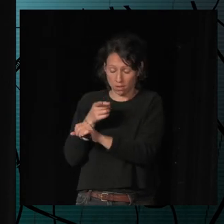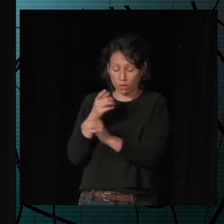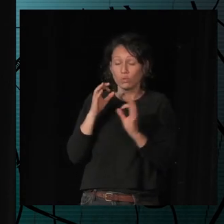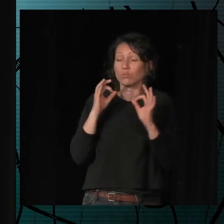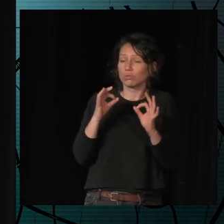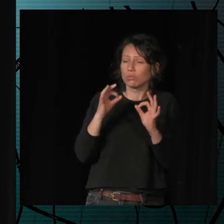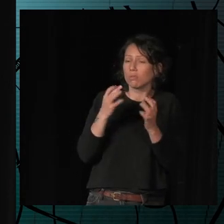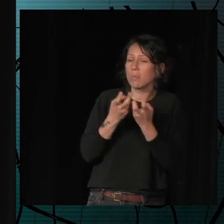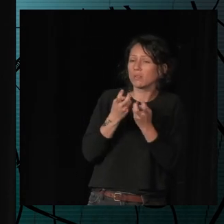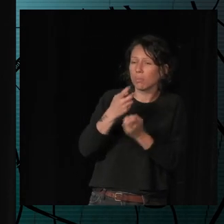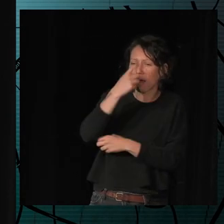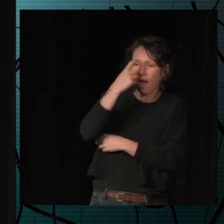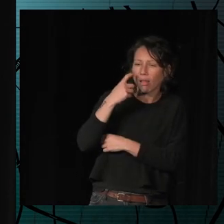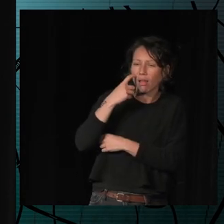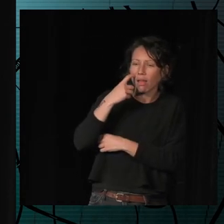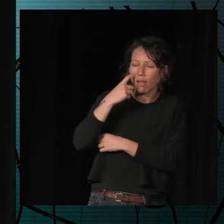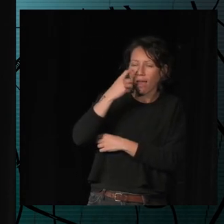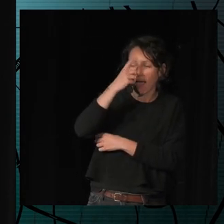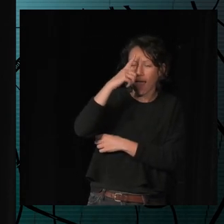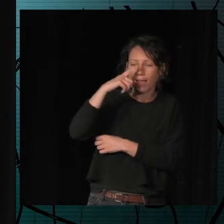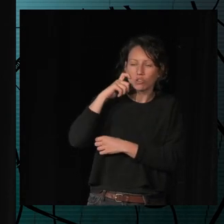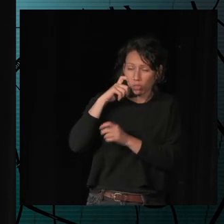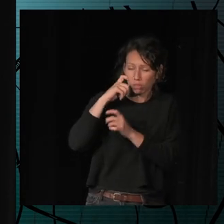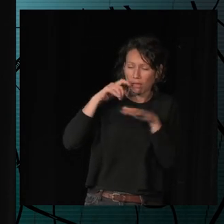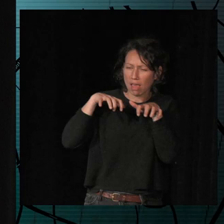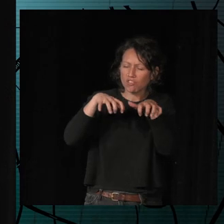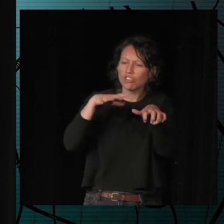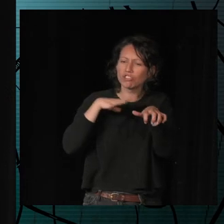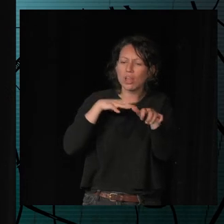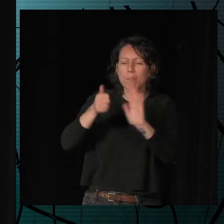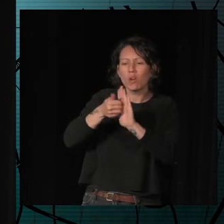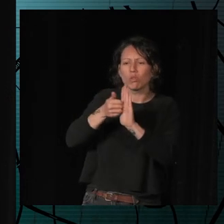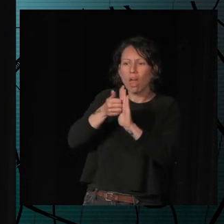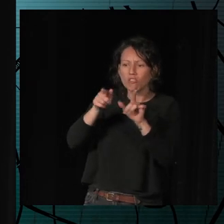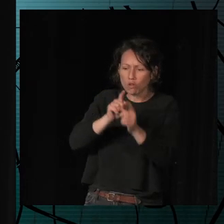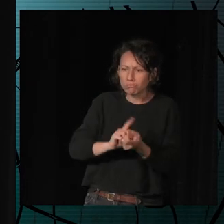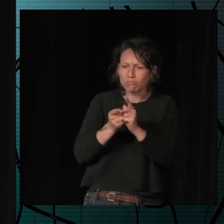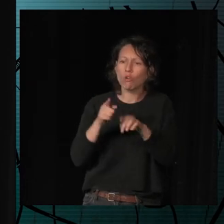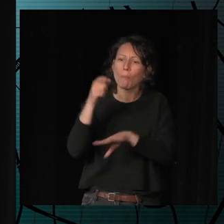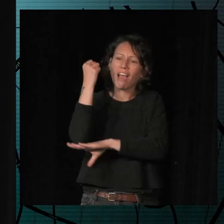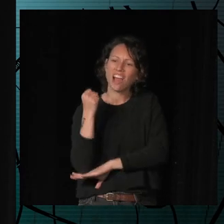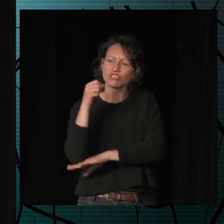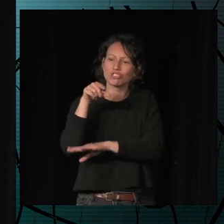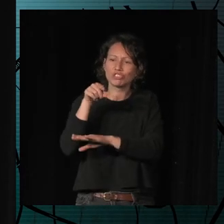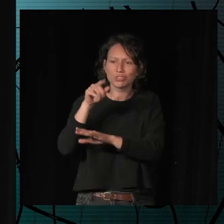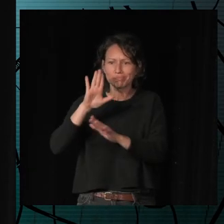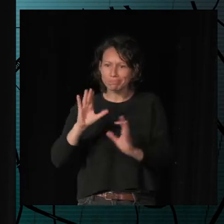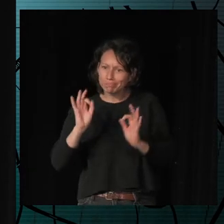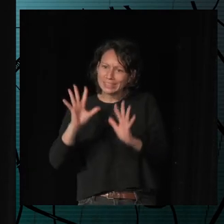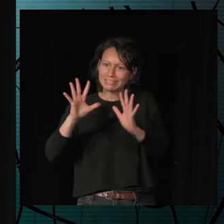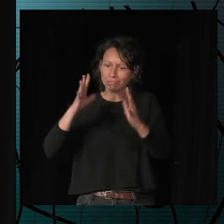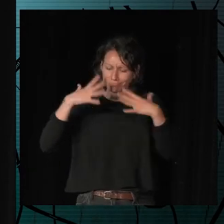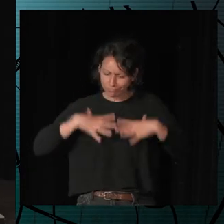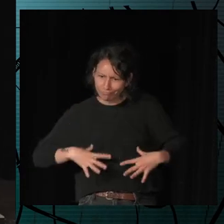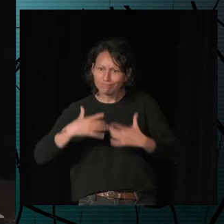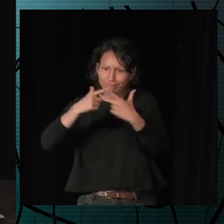Evil 3 à la tiraille du catchur selon les mythologie de Roland Bart un catcheer ça fait peur ou non mais ça impressionne alors